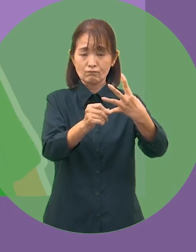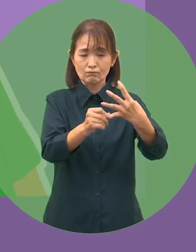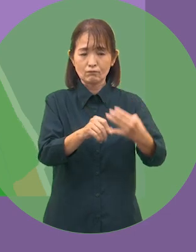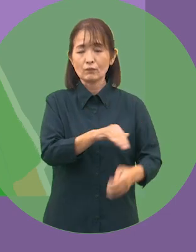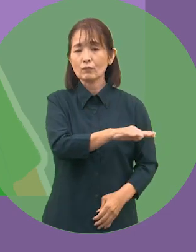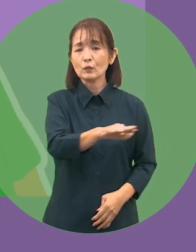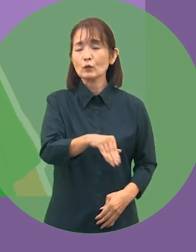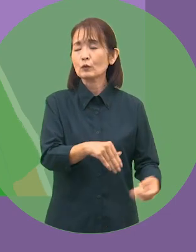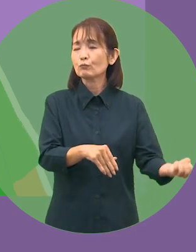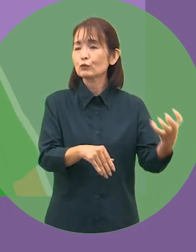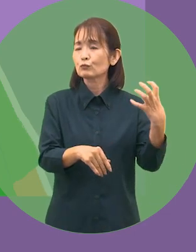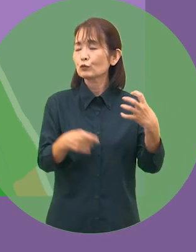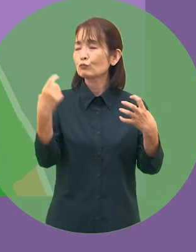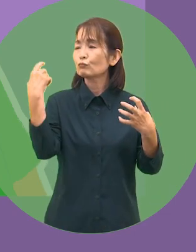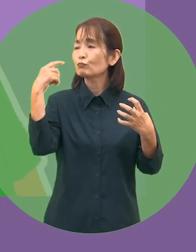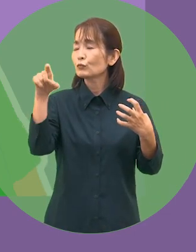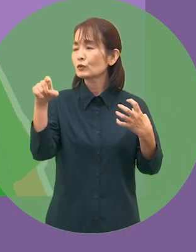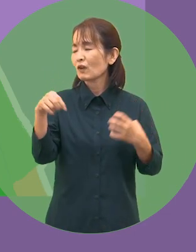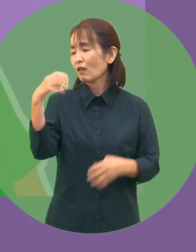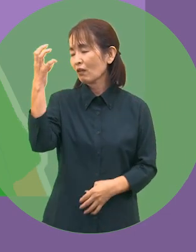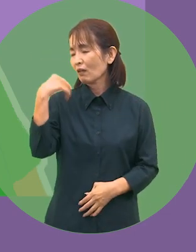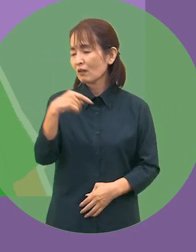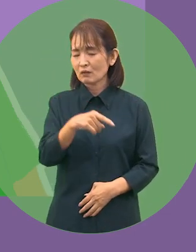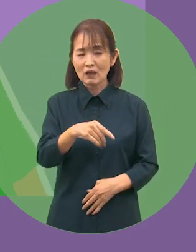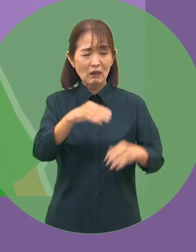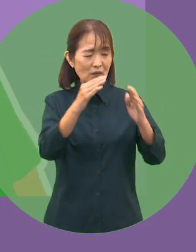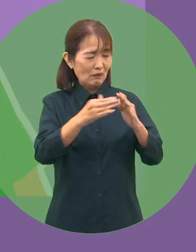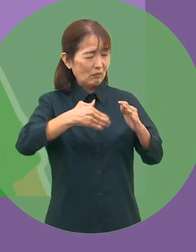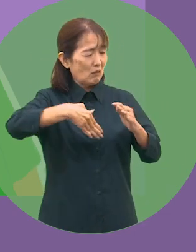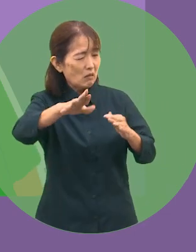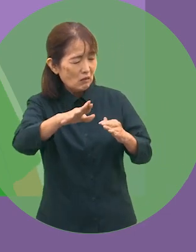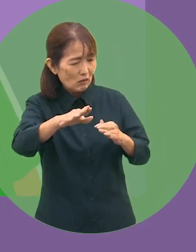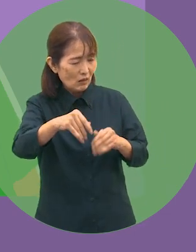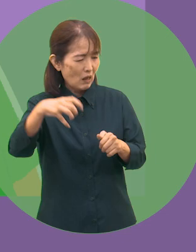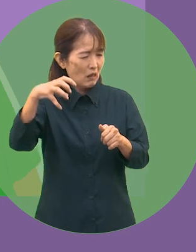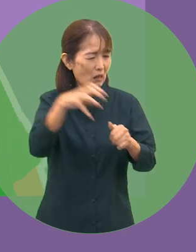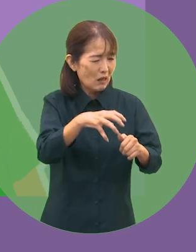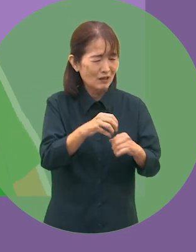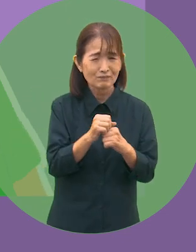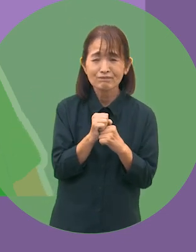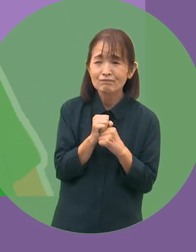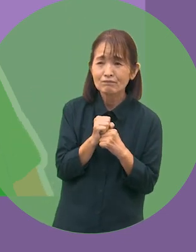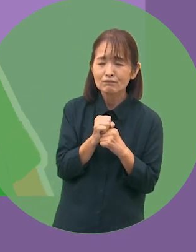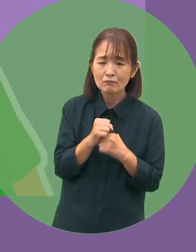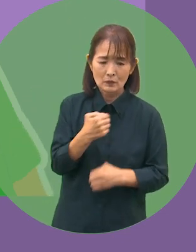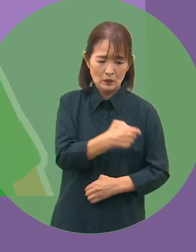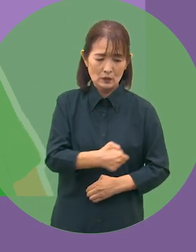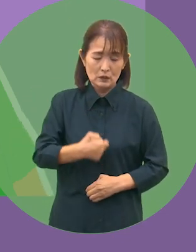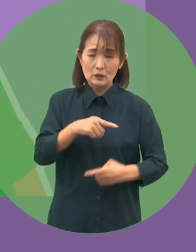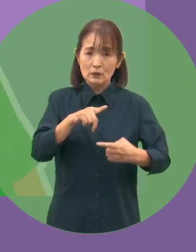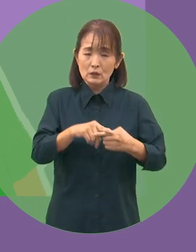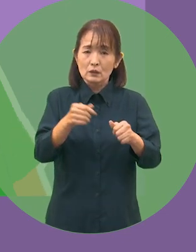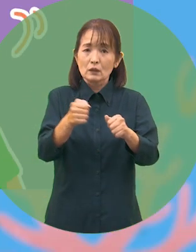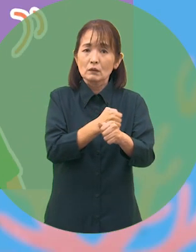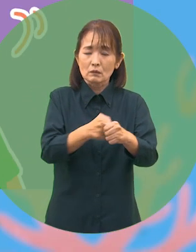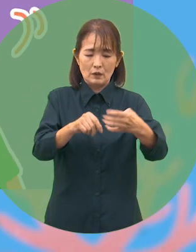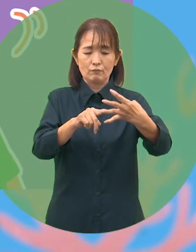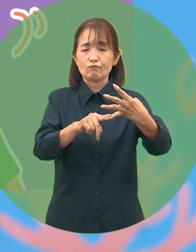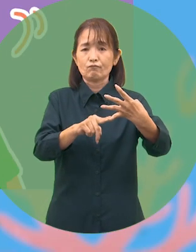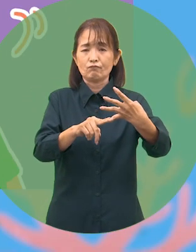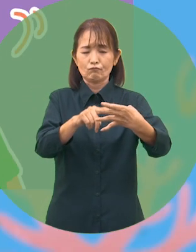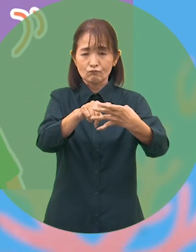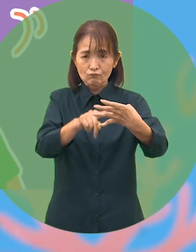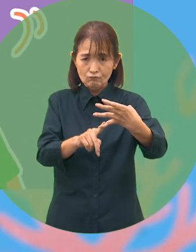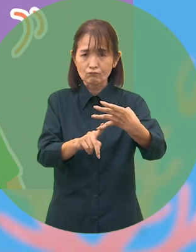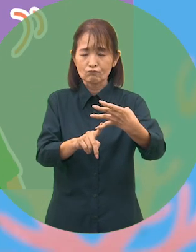り暴言を浴びせるなど心理的に不安定な状態に追い込む心理的虐待です。子ども